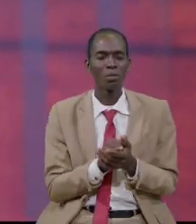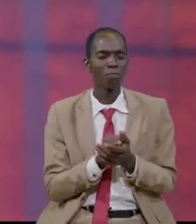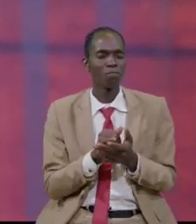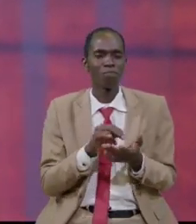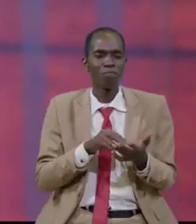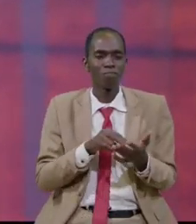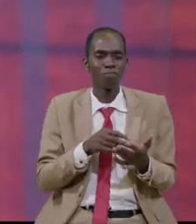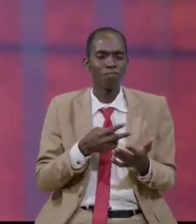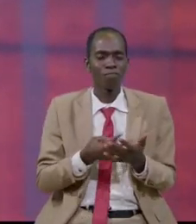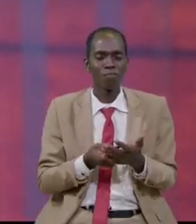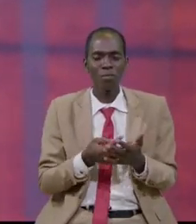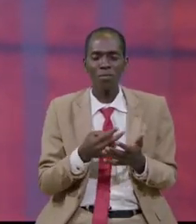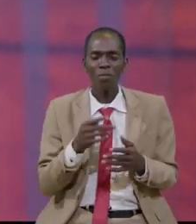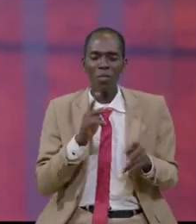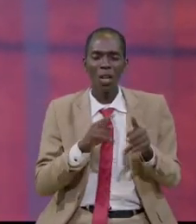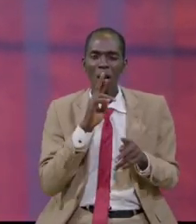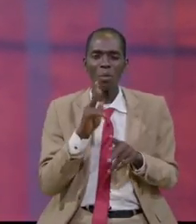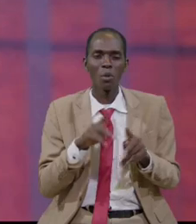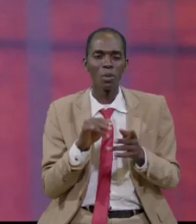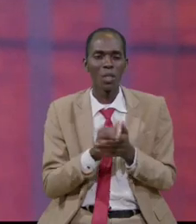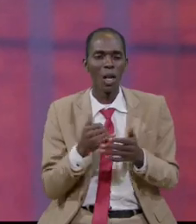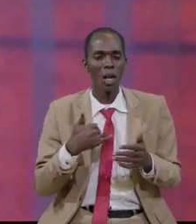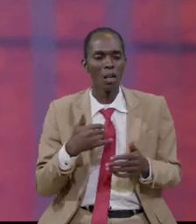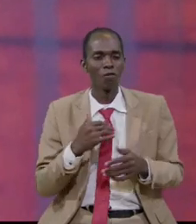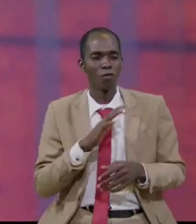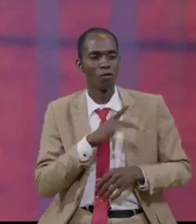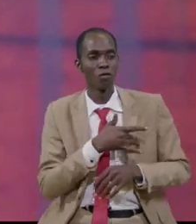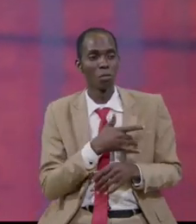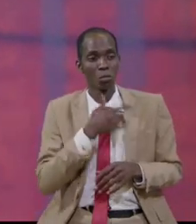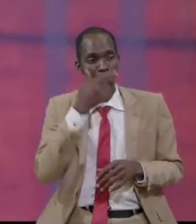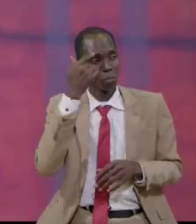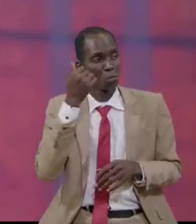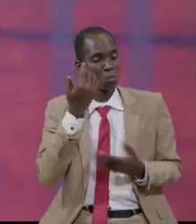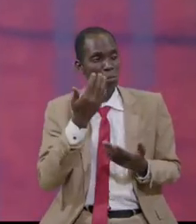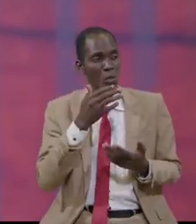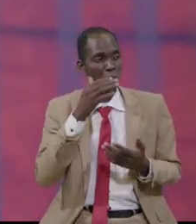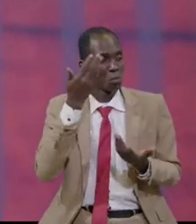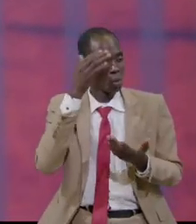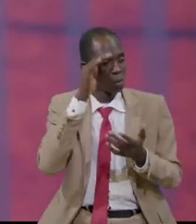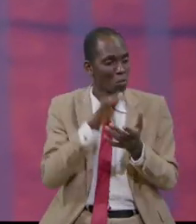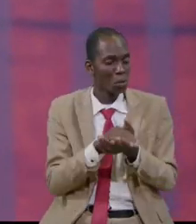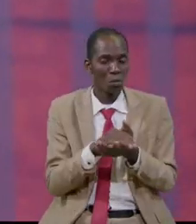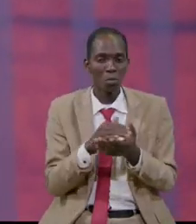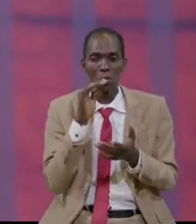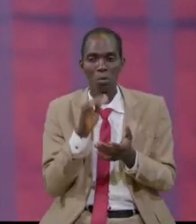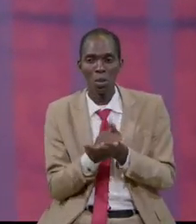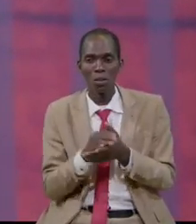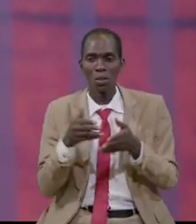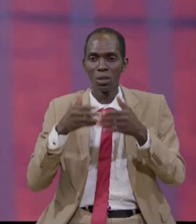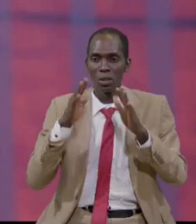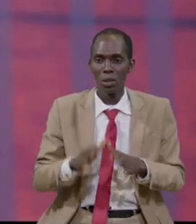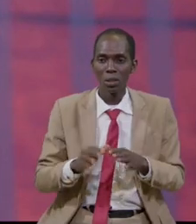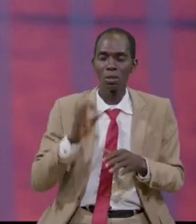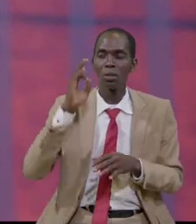qui ont de convictions. Pas parce que la femme ou le mari, les membres, les ministres, les responsables, les pasteurs ou que quelqu'un est là. Non, ils